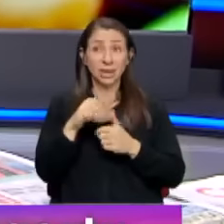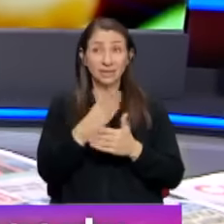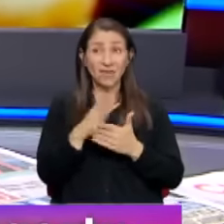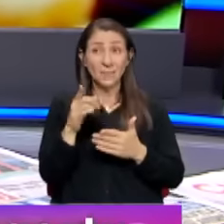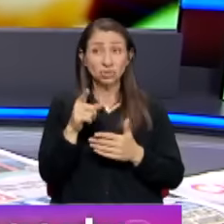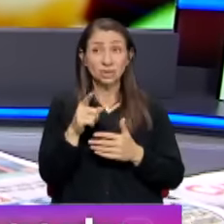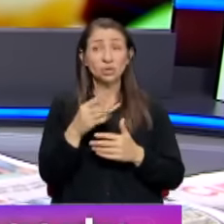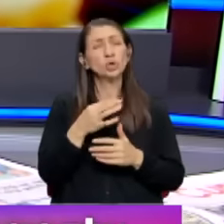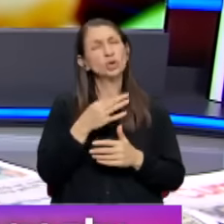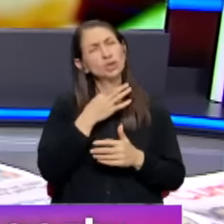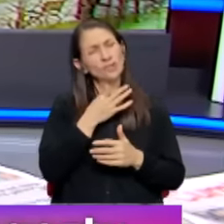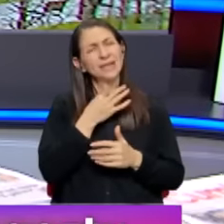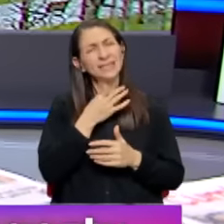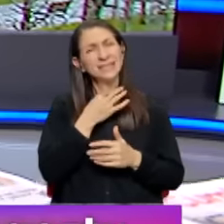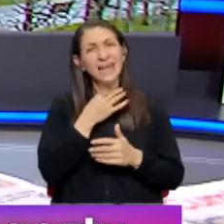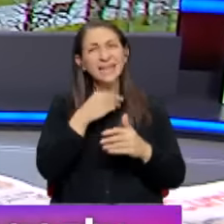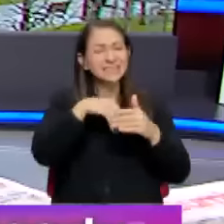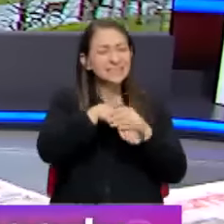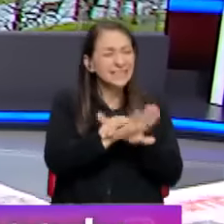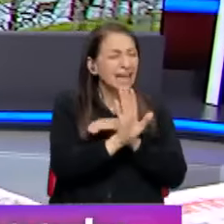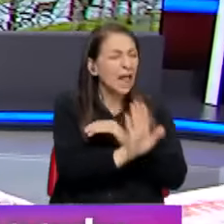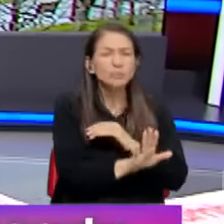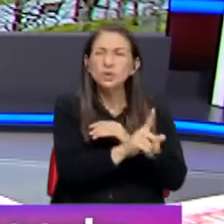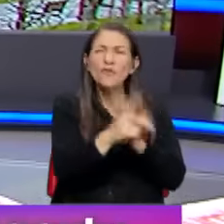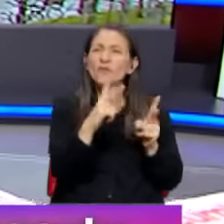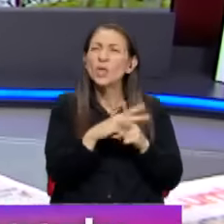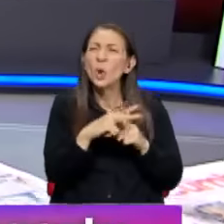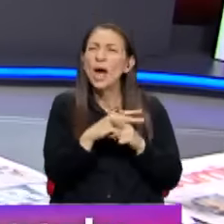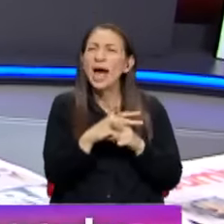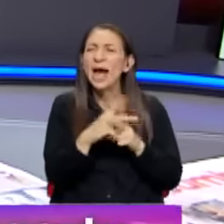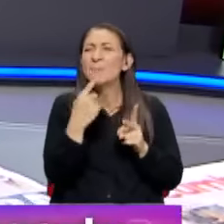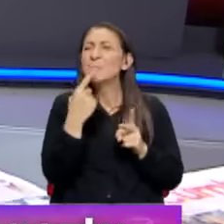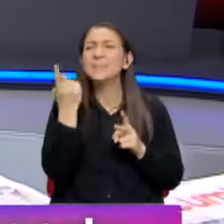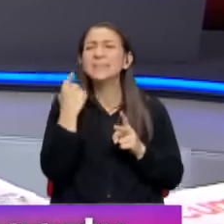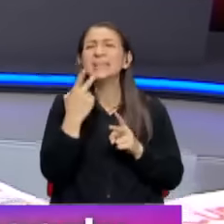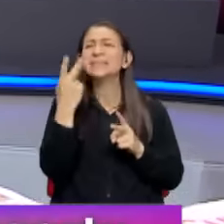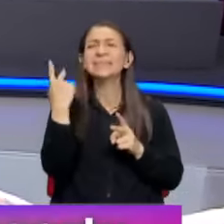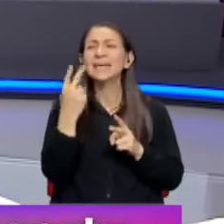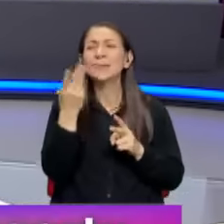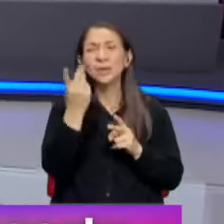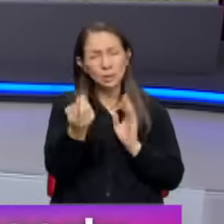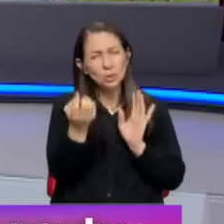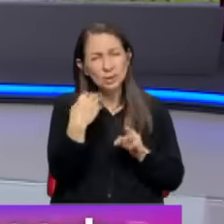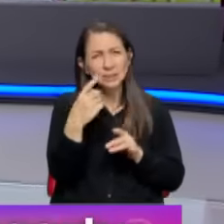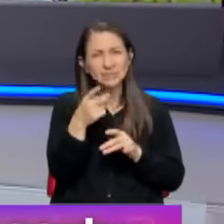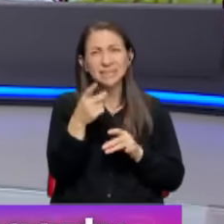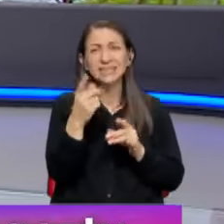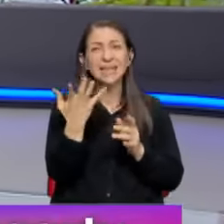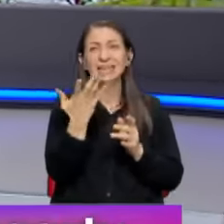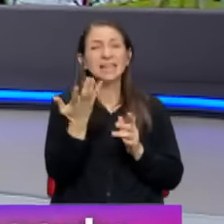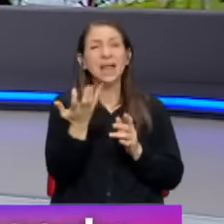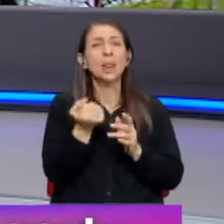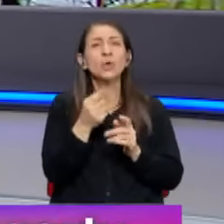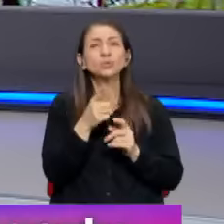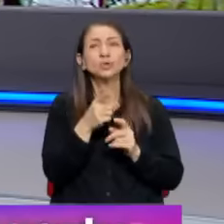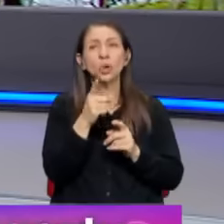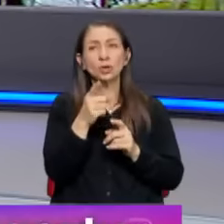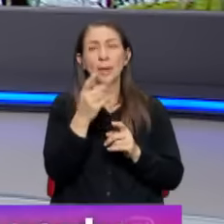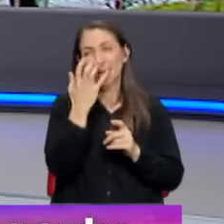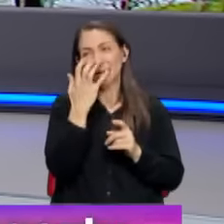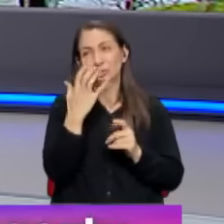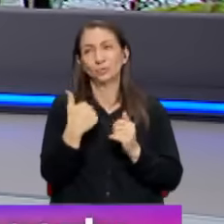edeceğiz. Lütfen kıyıda köşede kalmışsa o faturalar geçen senelerden bir gönderir misiniz? Neyi ne kadar alıyormuşsunuz? Onu